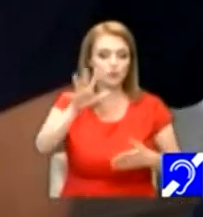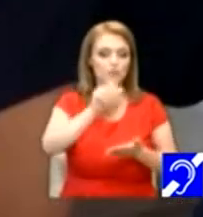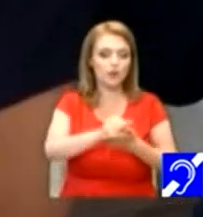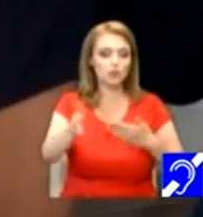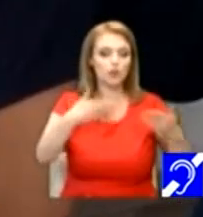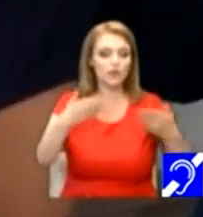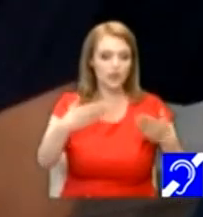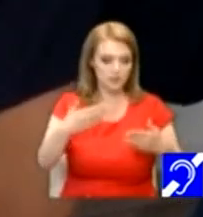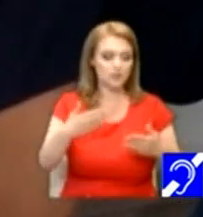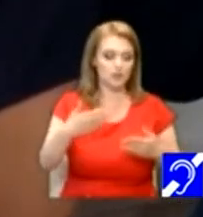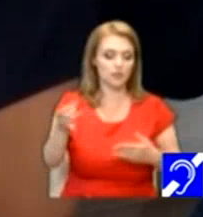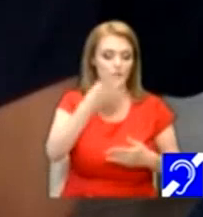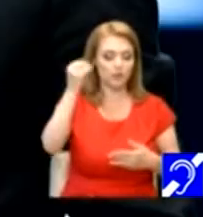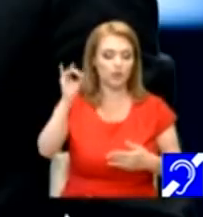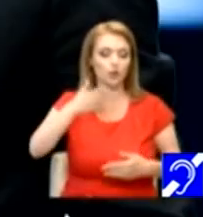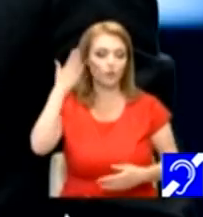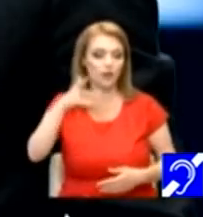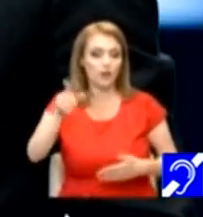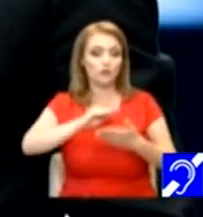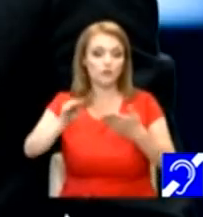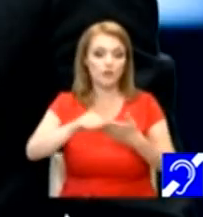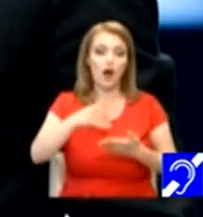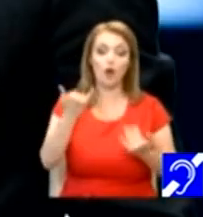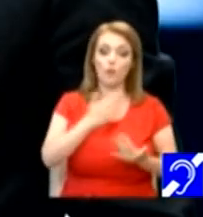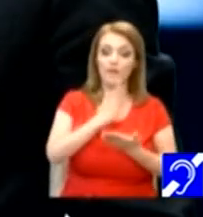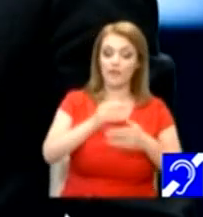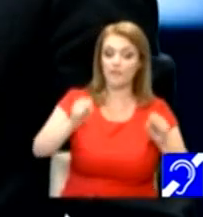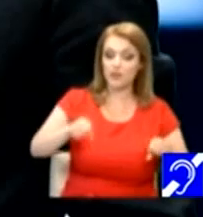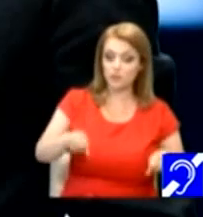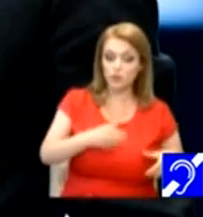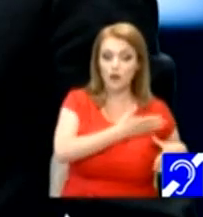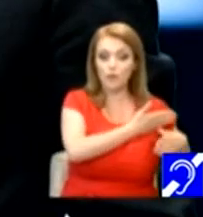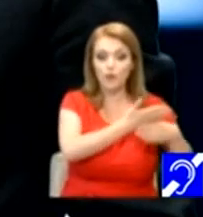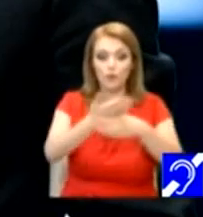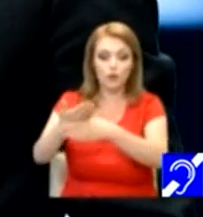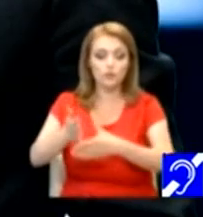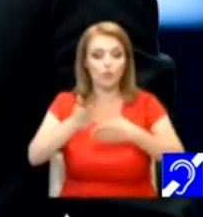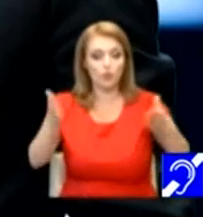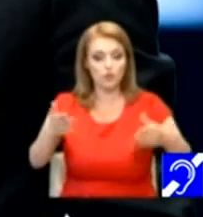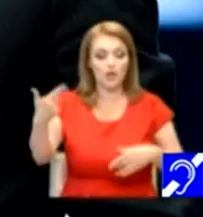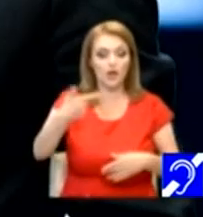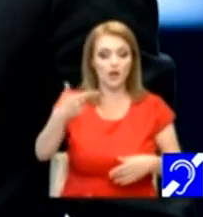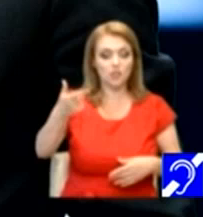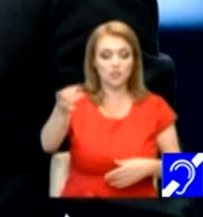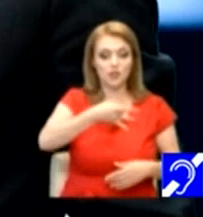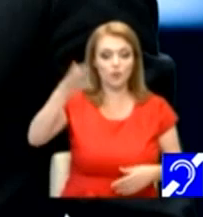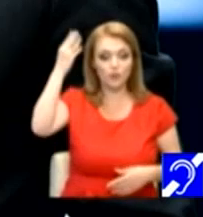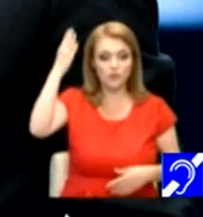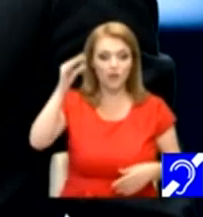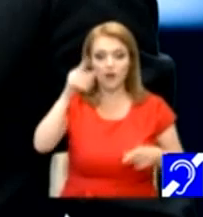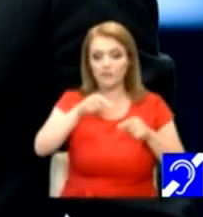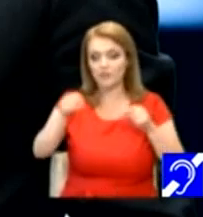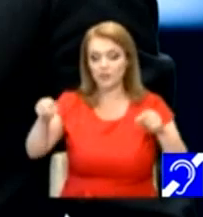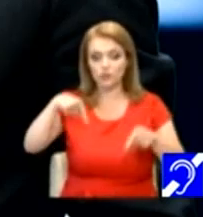Moldova, a scris pe o rețea de socializare că avem acum oportunitatea de a ajuta și mai mult cetățenii Republicii Moldova în